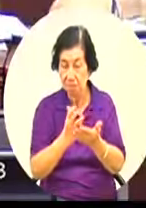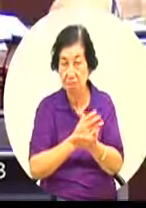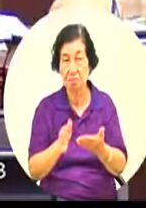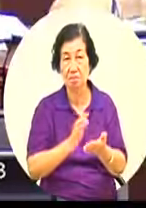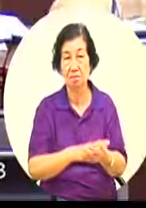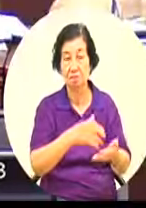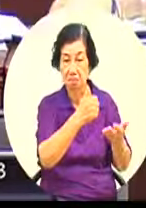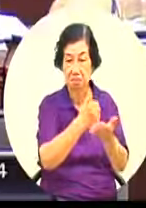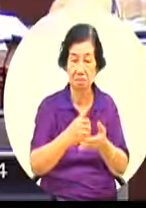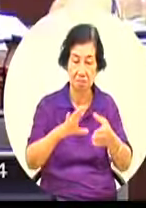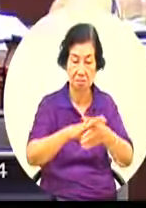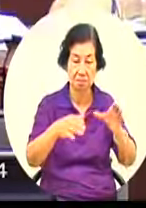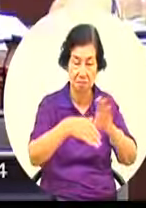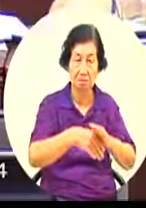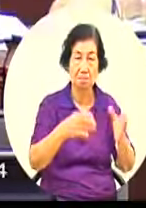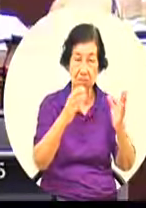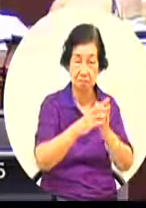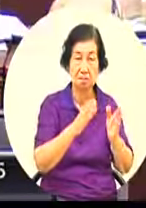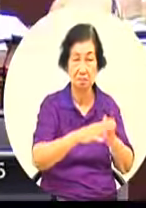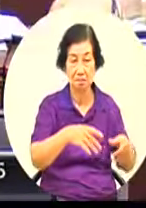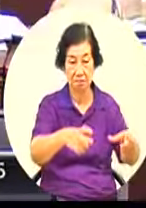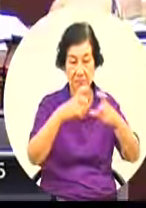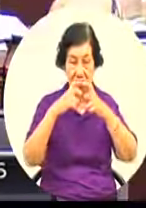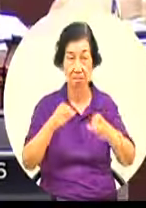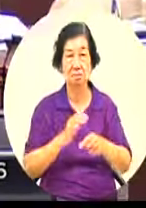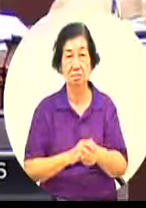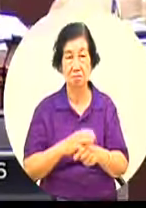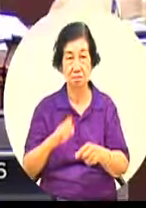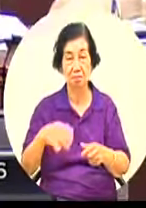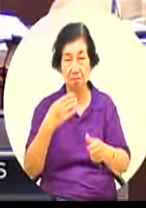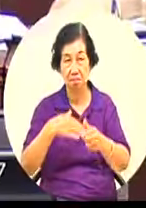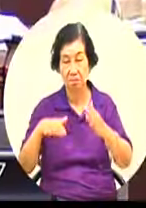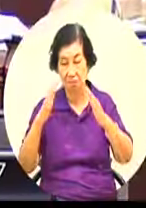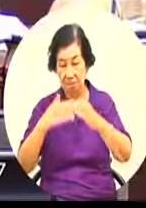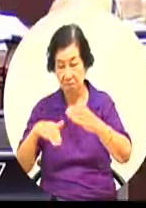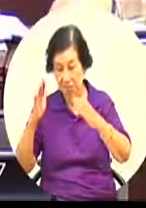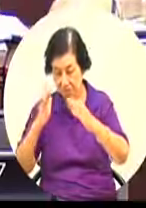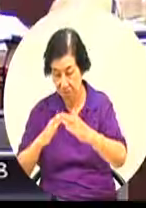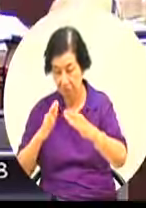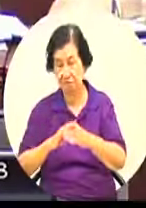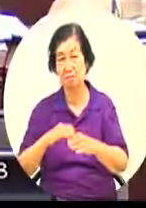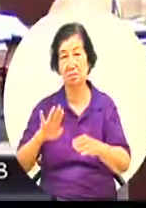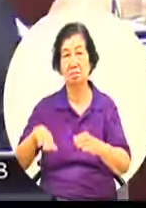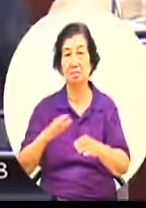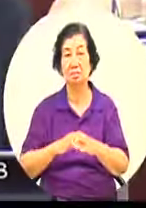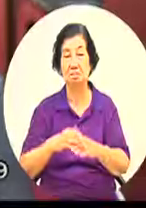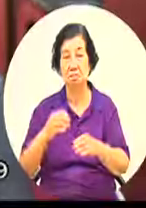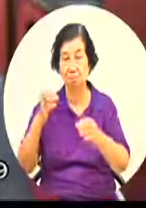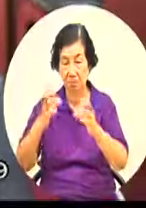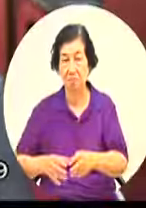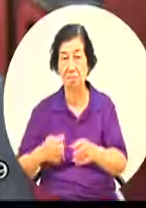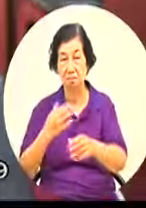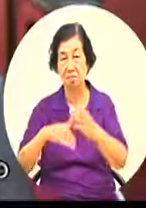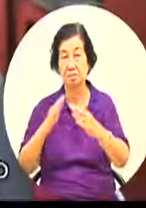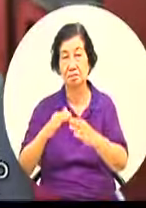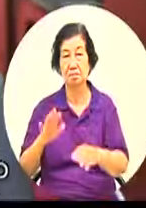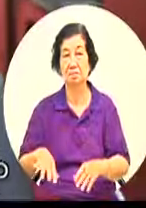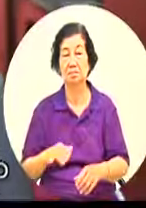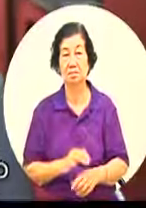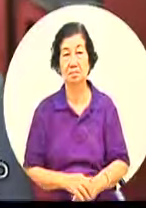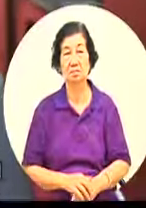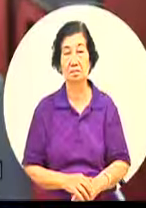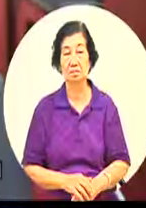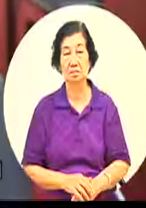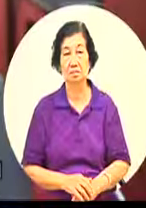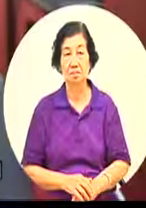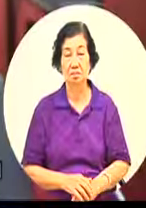回答的。我们是告诉你说，我们是学校还是继续保留，将来要盖学校。 局长，你请坐，谢谢。我要再次跟局长、跟